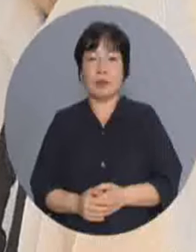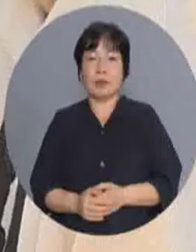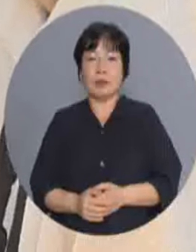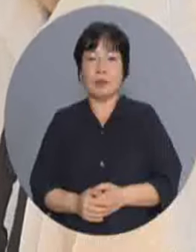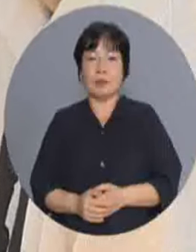박입니다